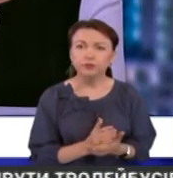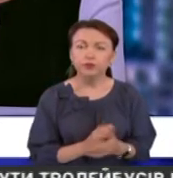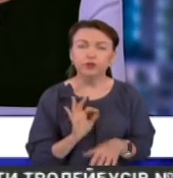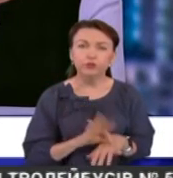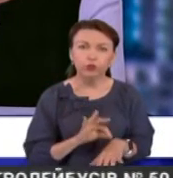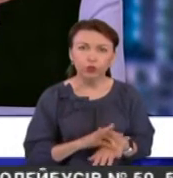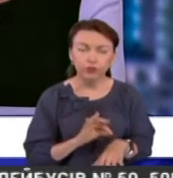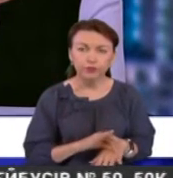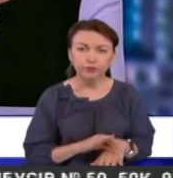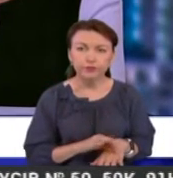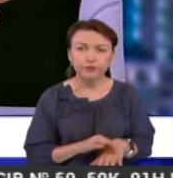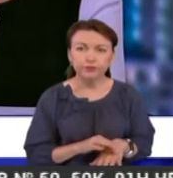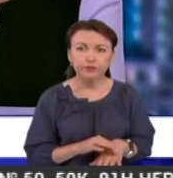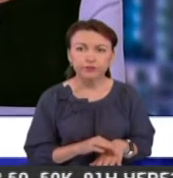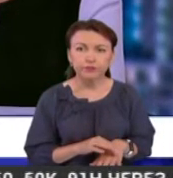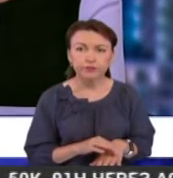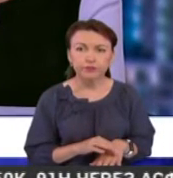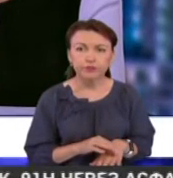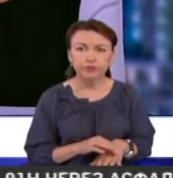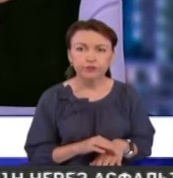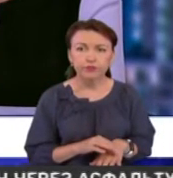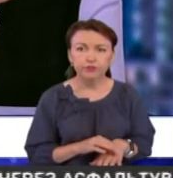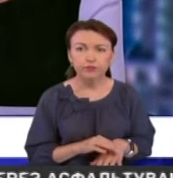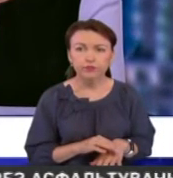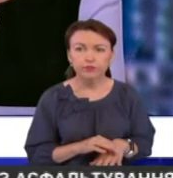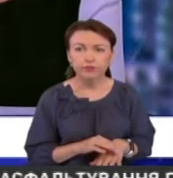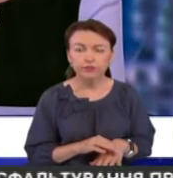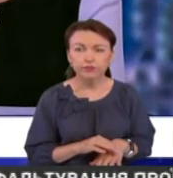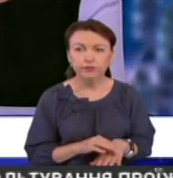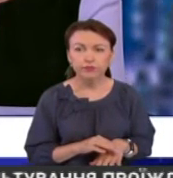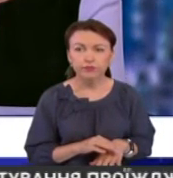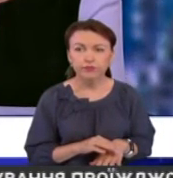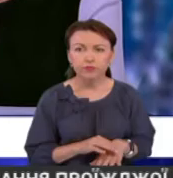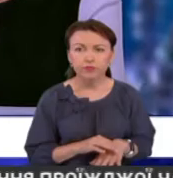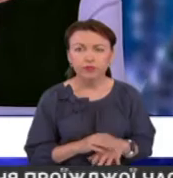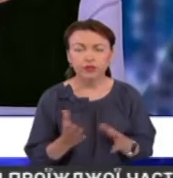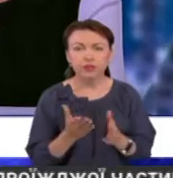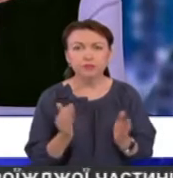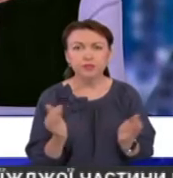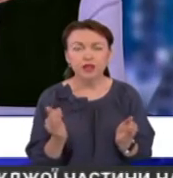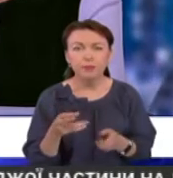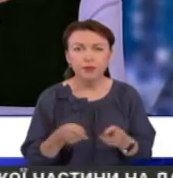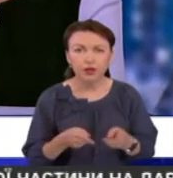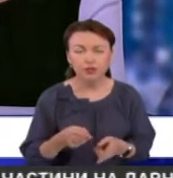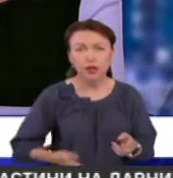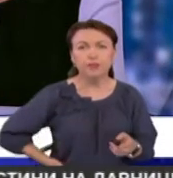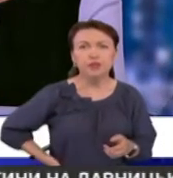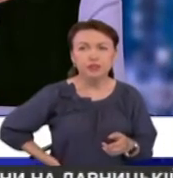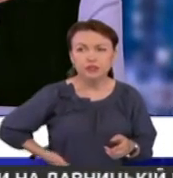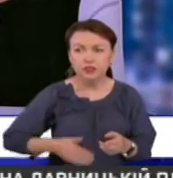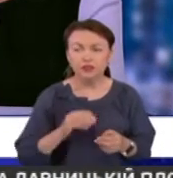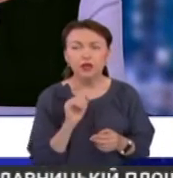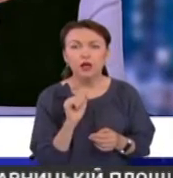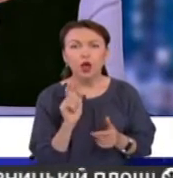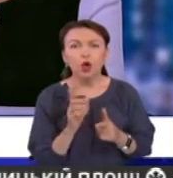безпосередня хвороба. Це коли, ну, це, ну, я, якісь мінімальні опери, якщо це є апендицит. Коли